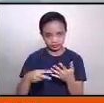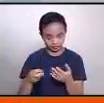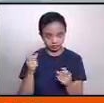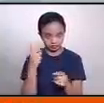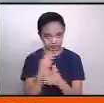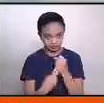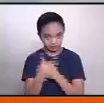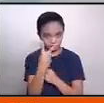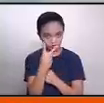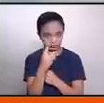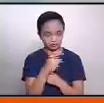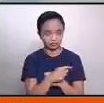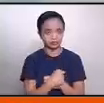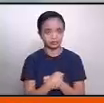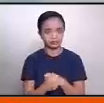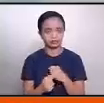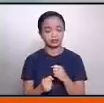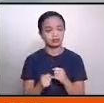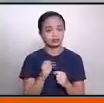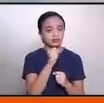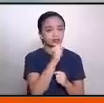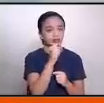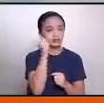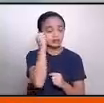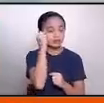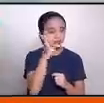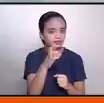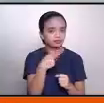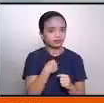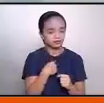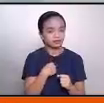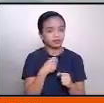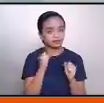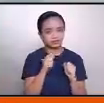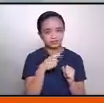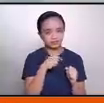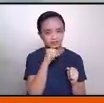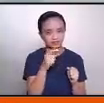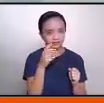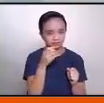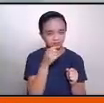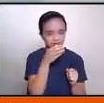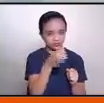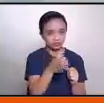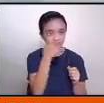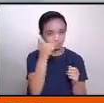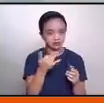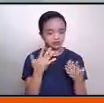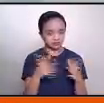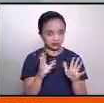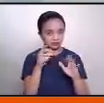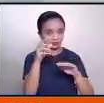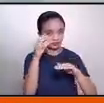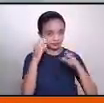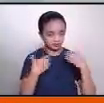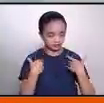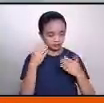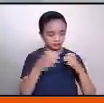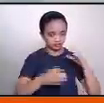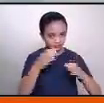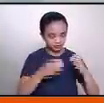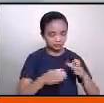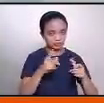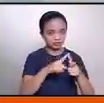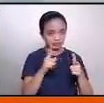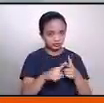sir? Sir, una po, inid na po sana ako mag-comment kasi nasa court na po yung kaso. Okay.